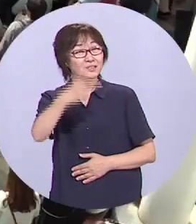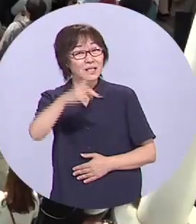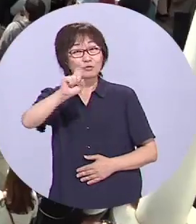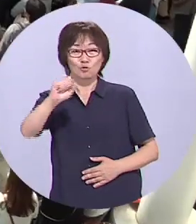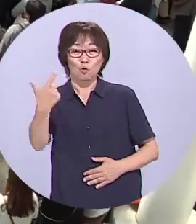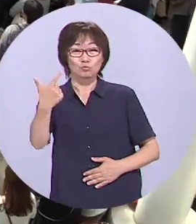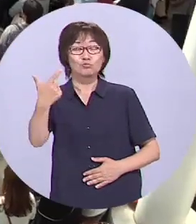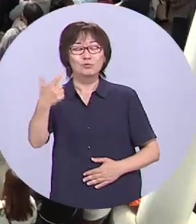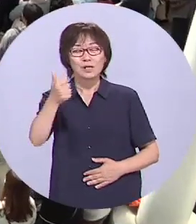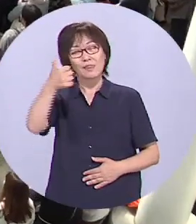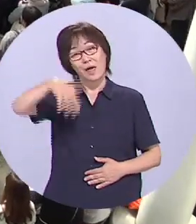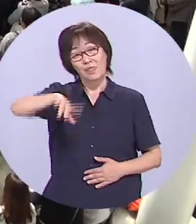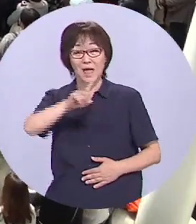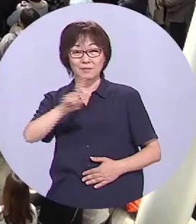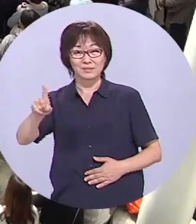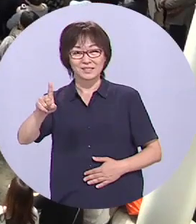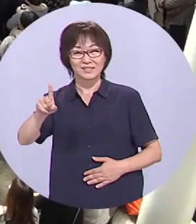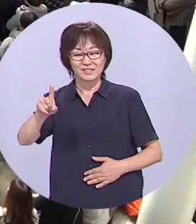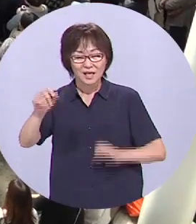を始めました。